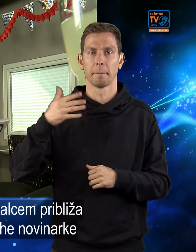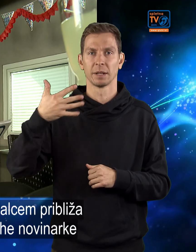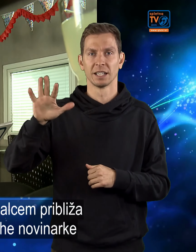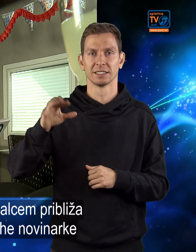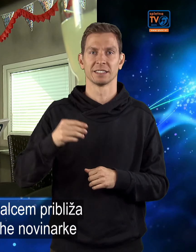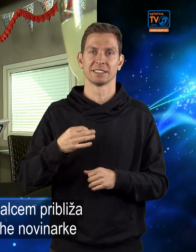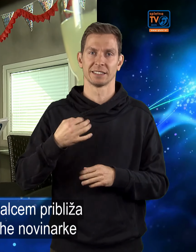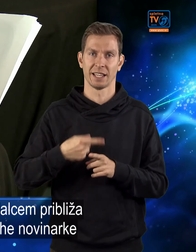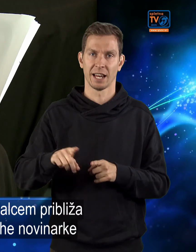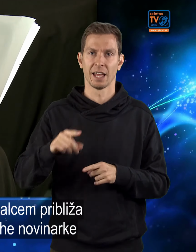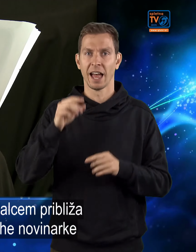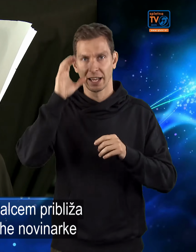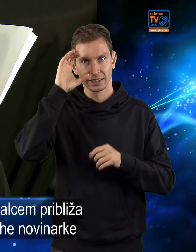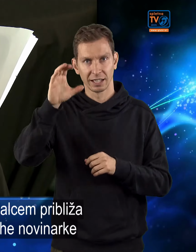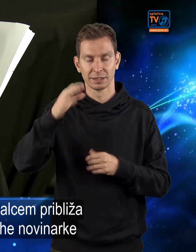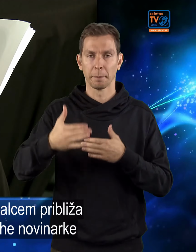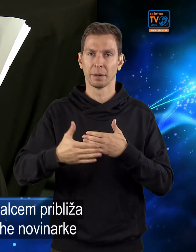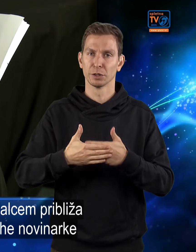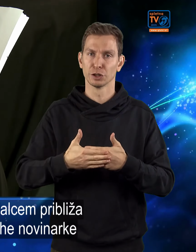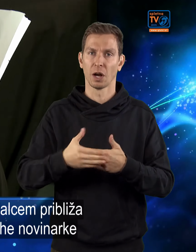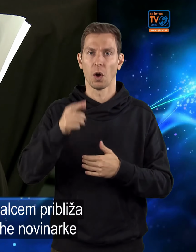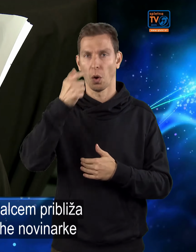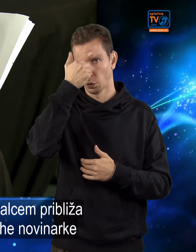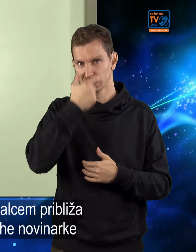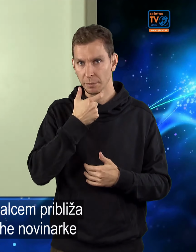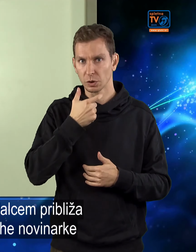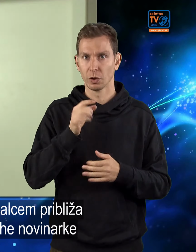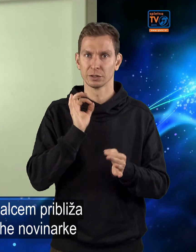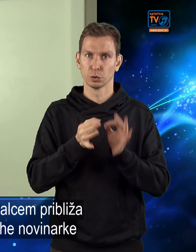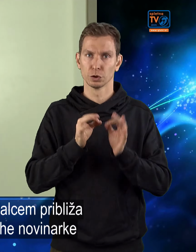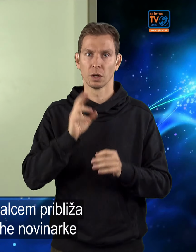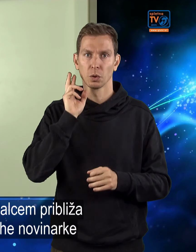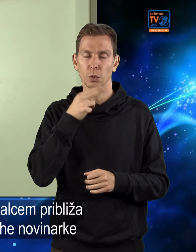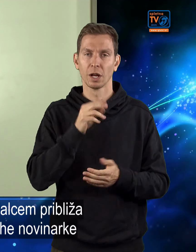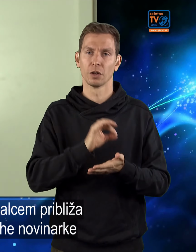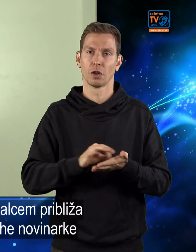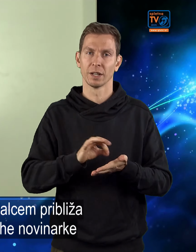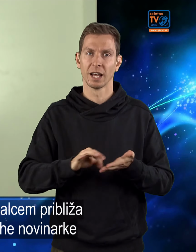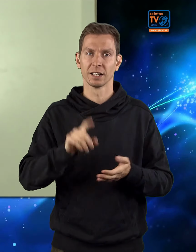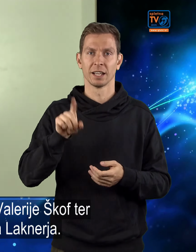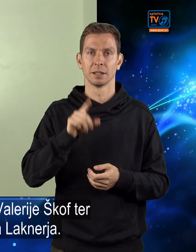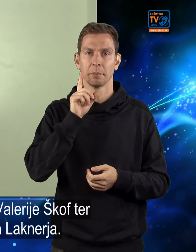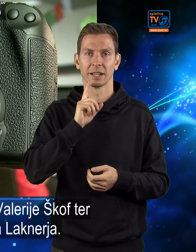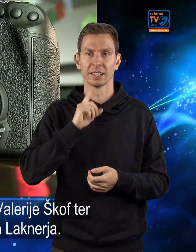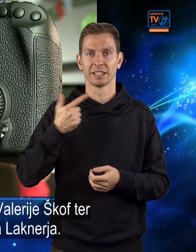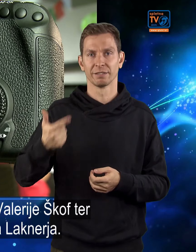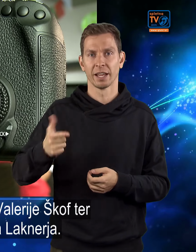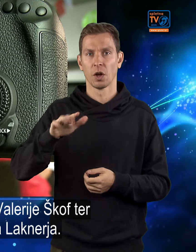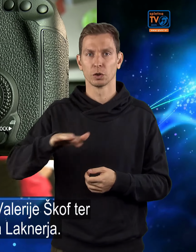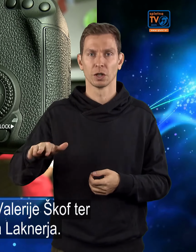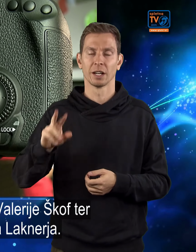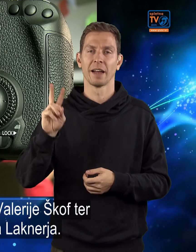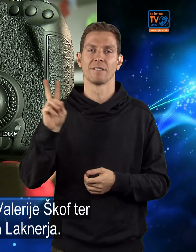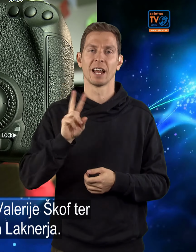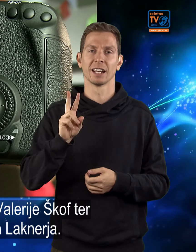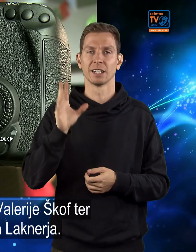Serija v 15 delih gledalcem približa osebno izkušnjo gluhe novinarke in matere 2 otrok, Valerije Škof,